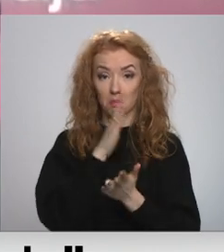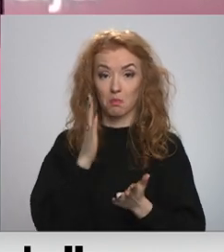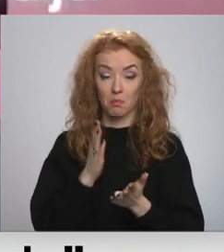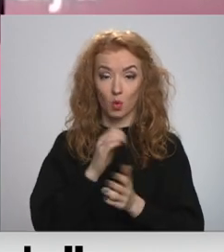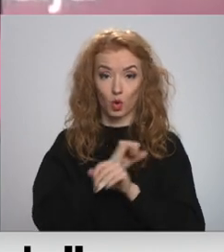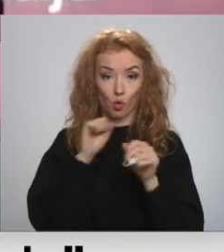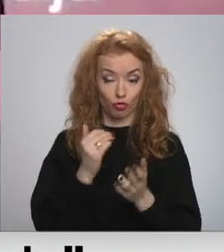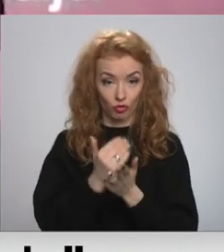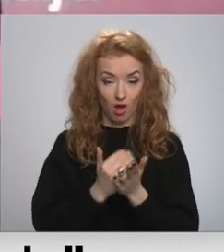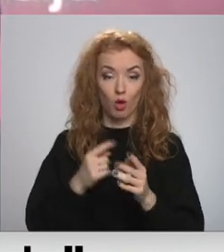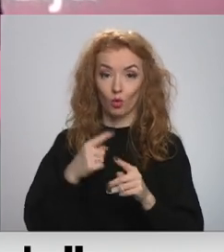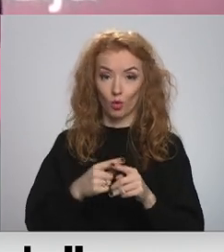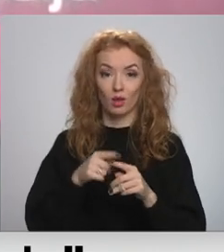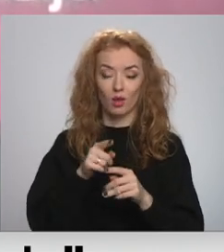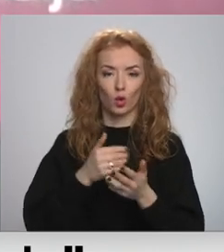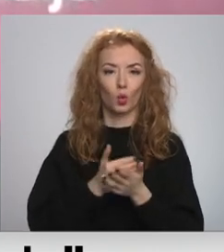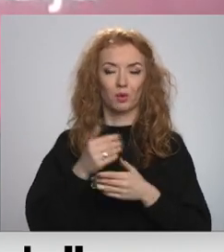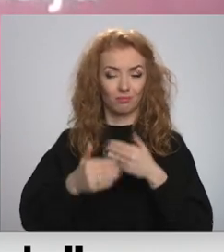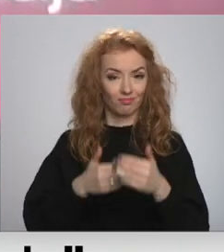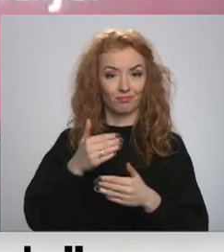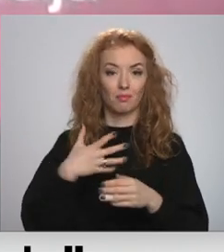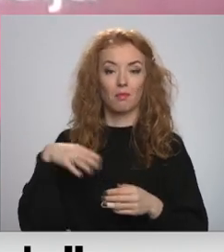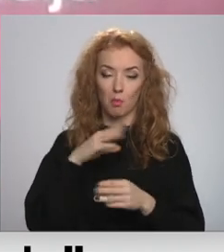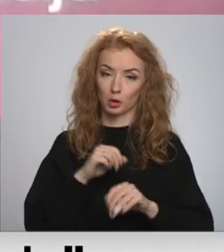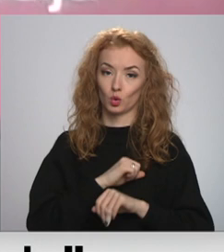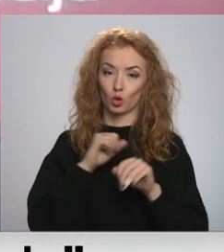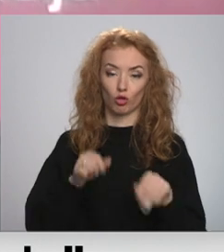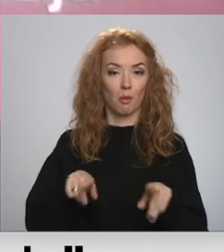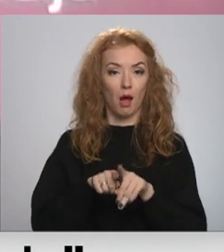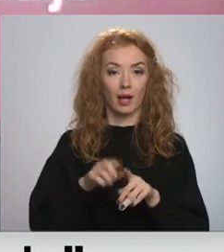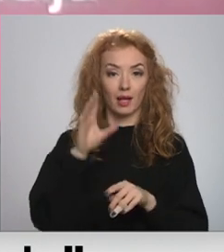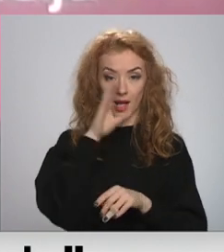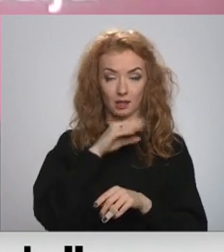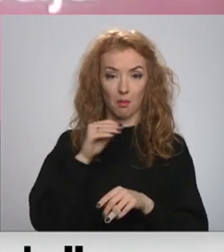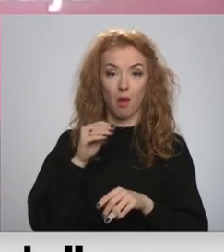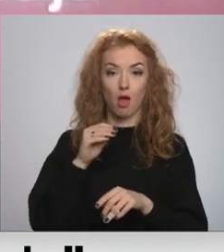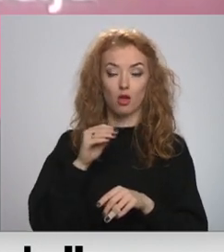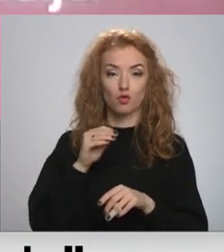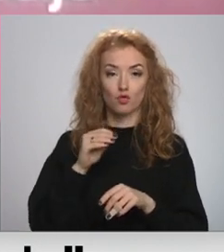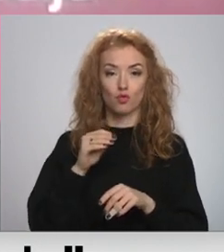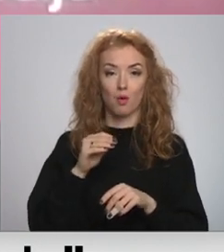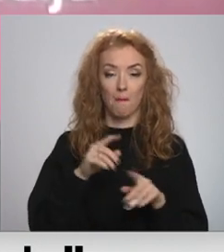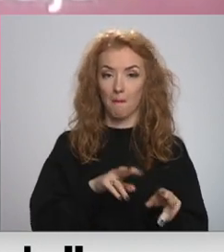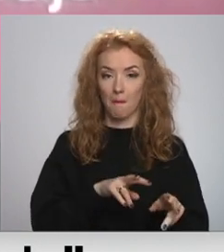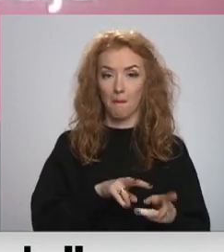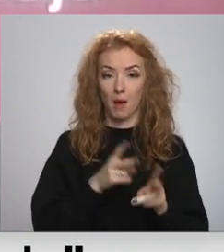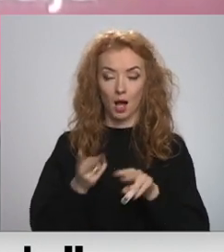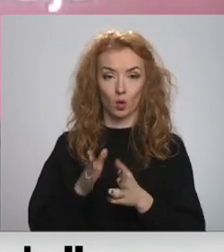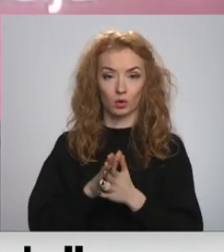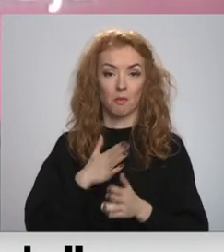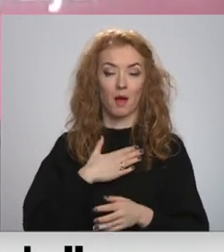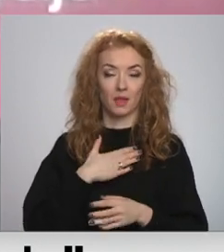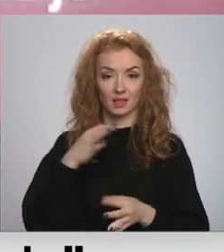šis te darbības process nepārtrautības princips ievērots, mēs nodrošinam arī iespēju pāriet uz šo te Manas tiesas